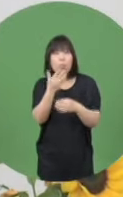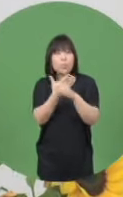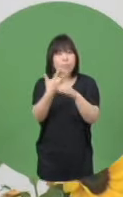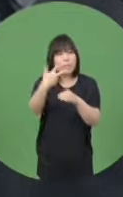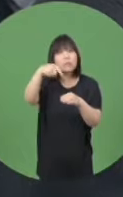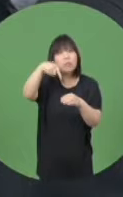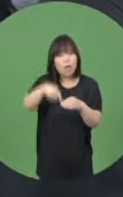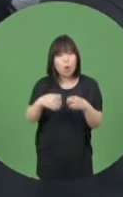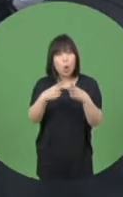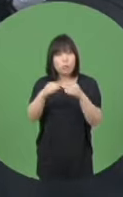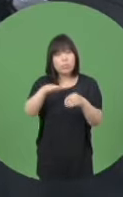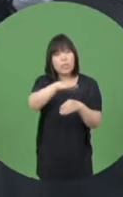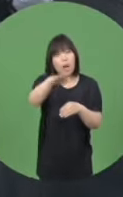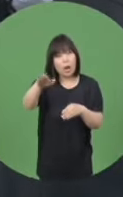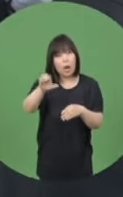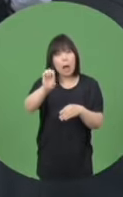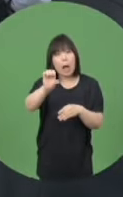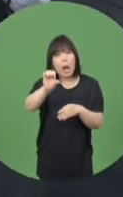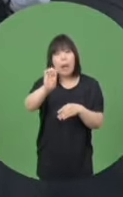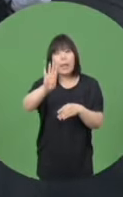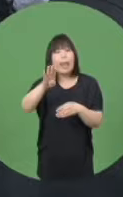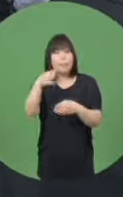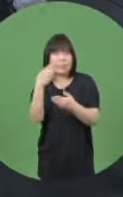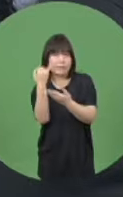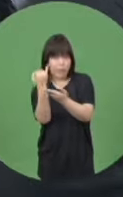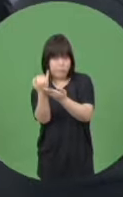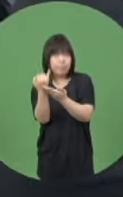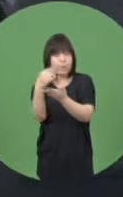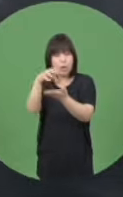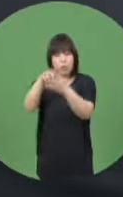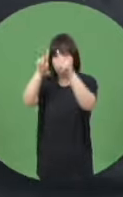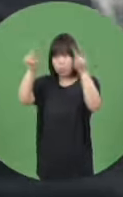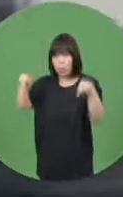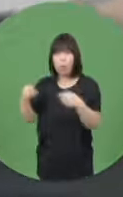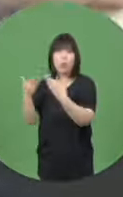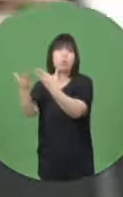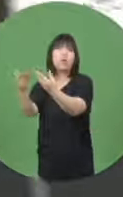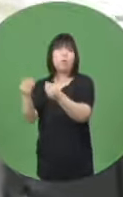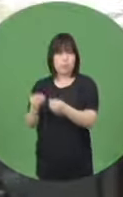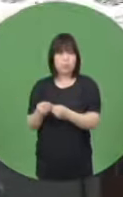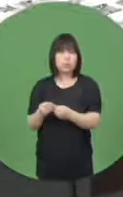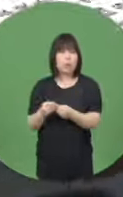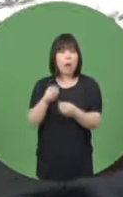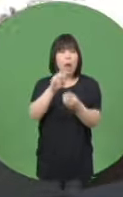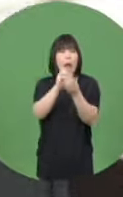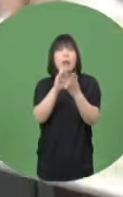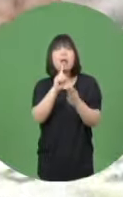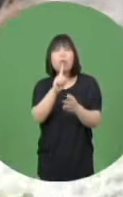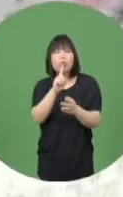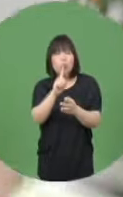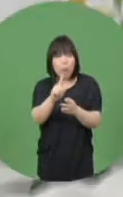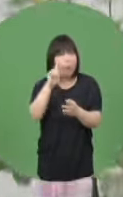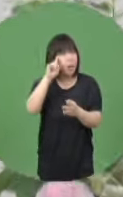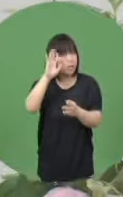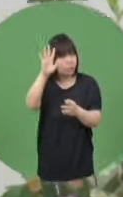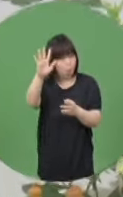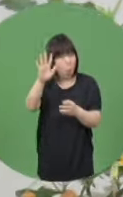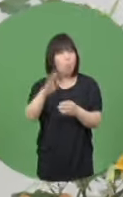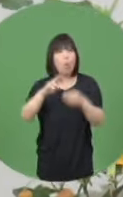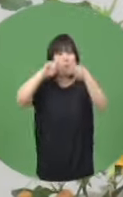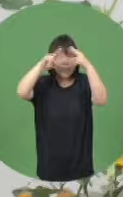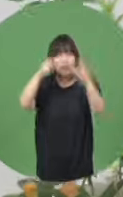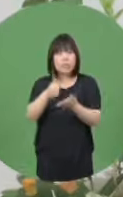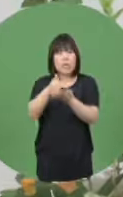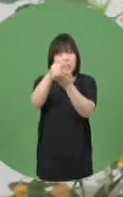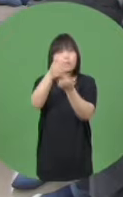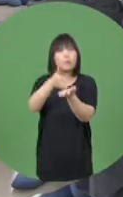市内の国原明美さんに表彰状が贈られました。アイリスの花言葉は希望。ギリシャ